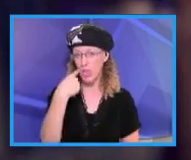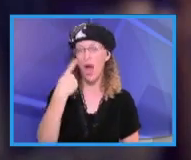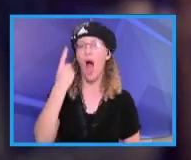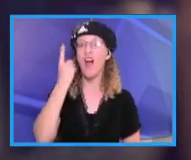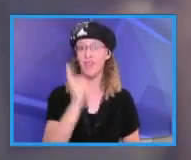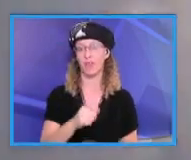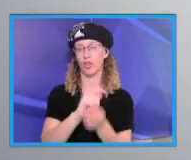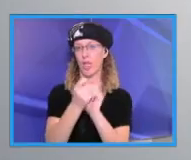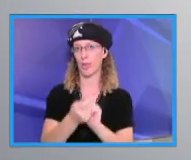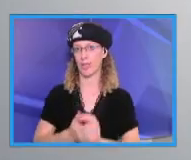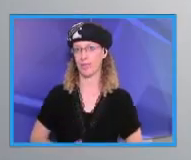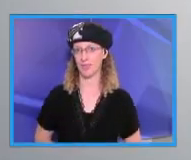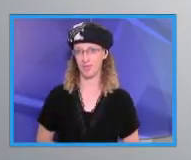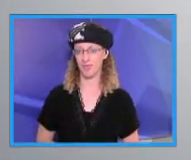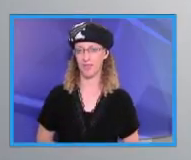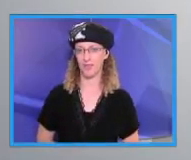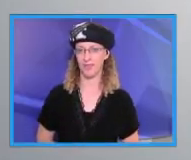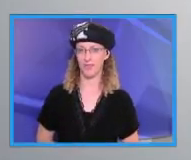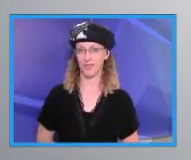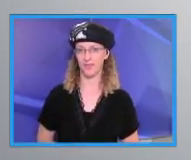חייבים שינוי.